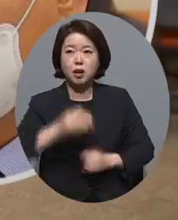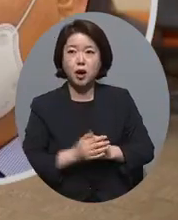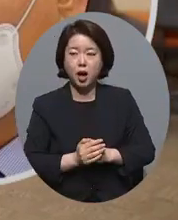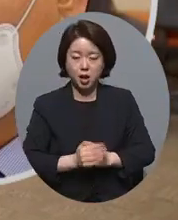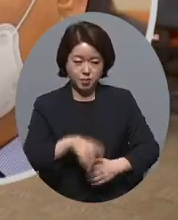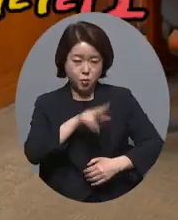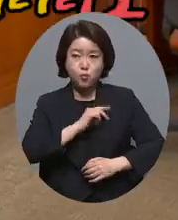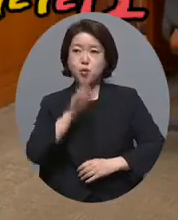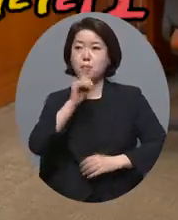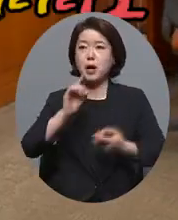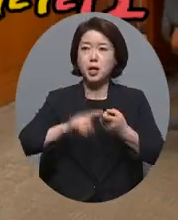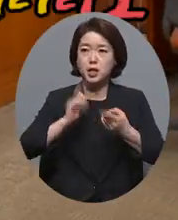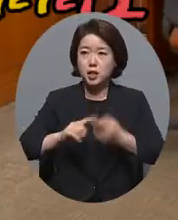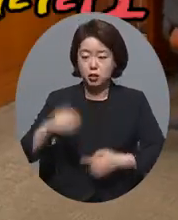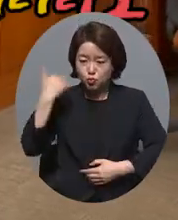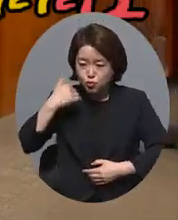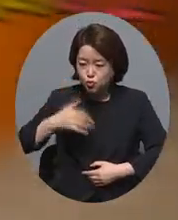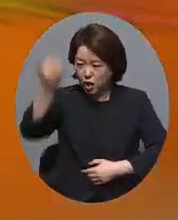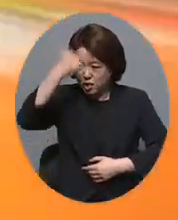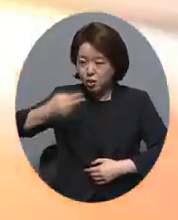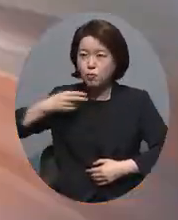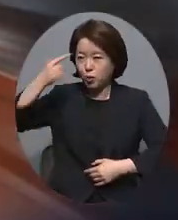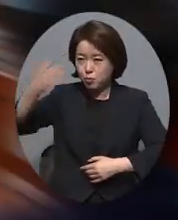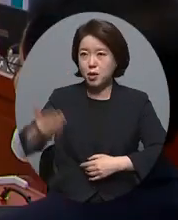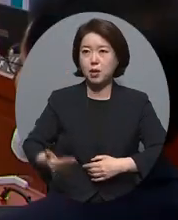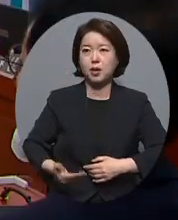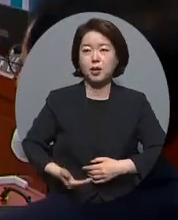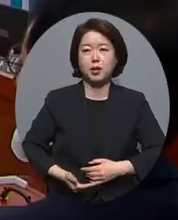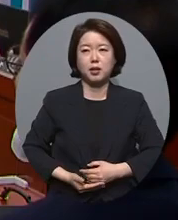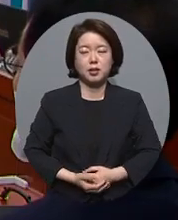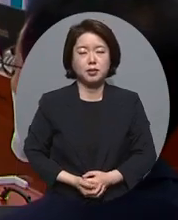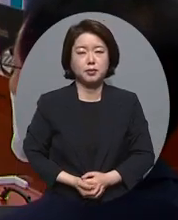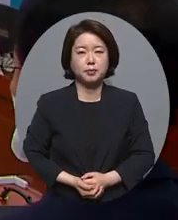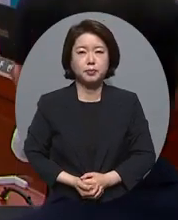로 누구한테 버르장머리라 그래요